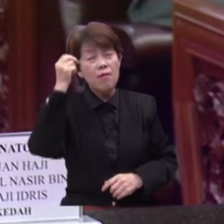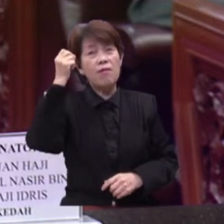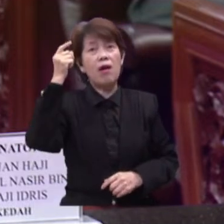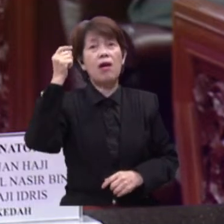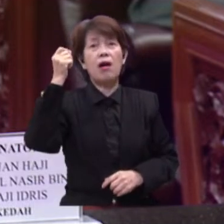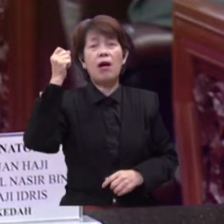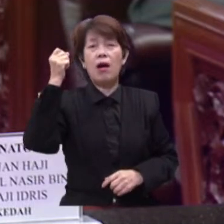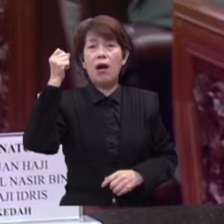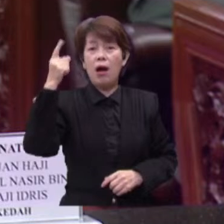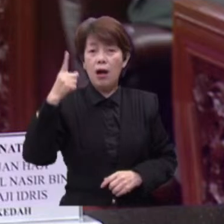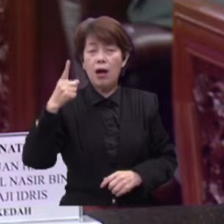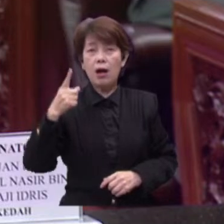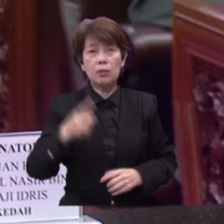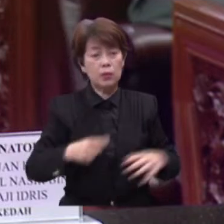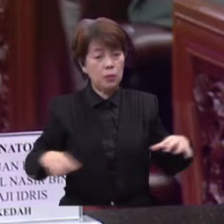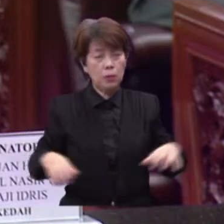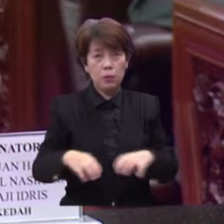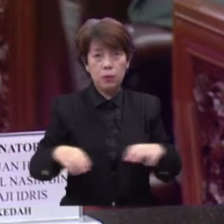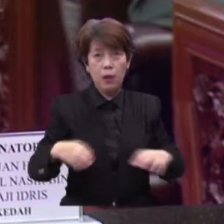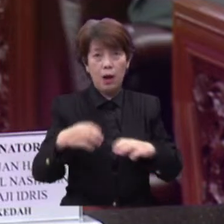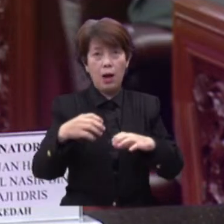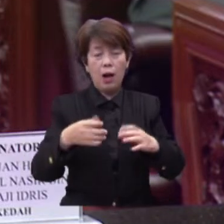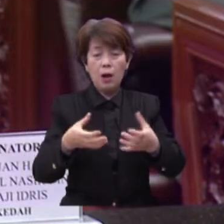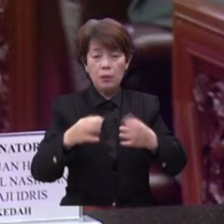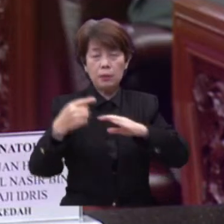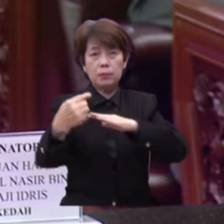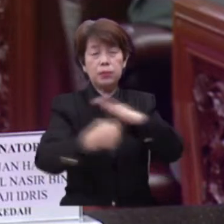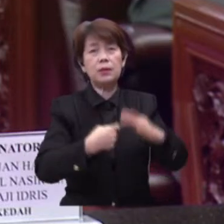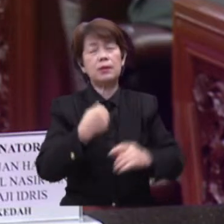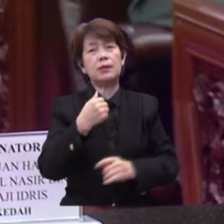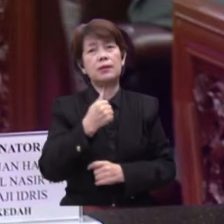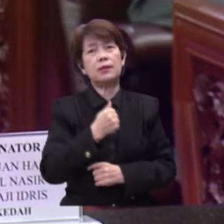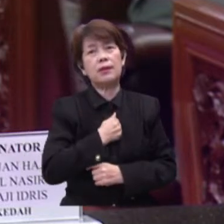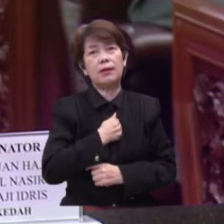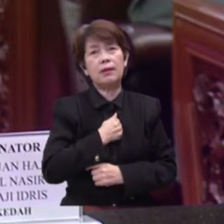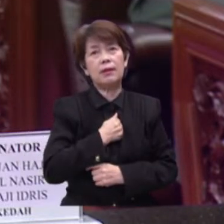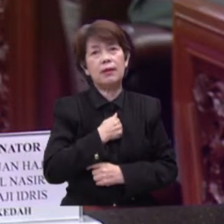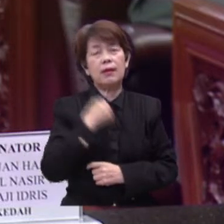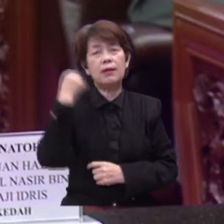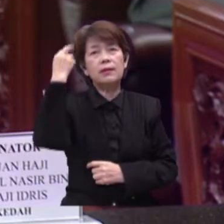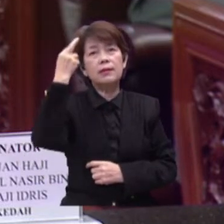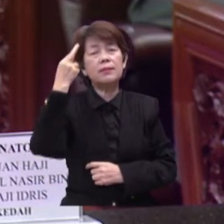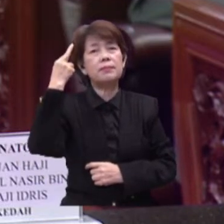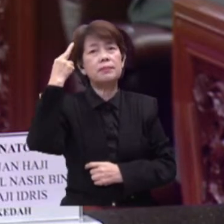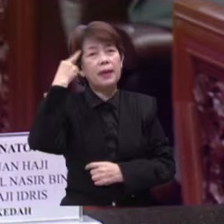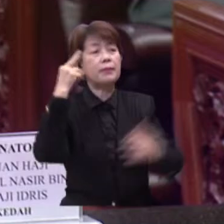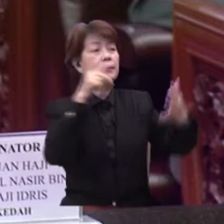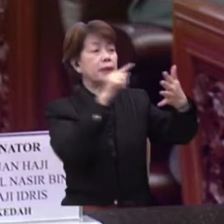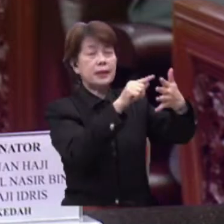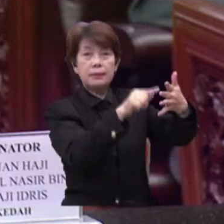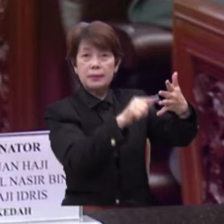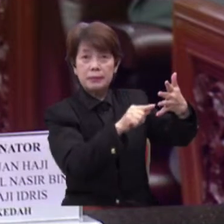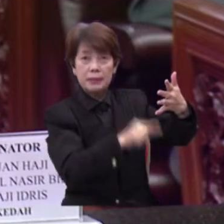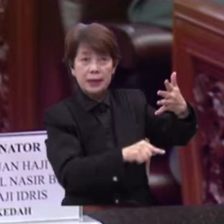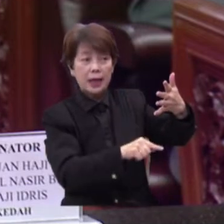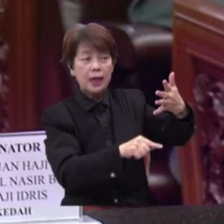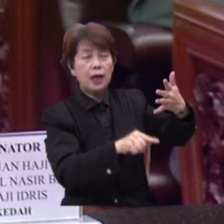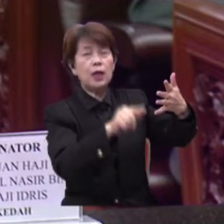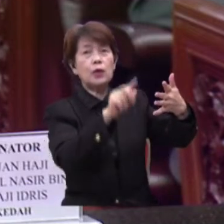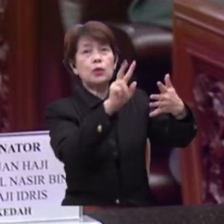perlakuan mereka melakukan percobaan bunuh diri dengan sebab kalau kita lihat di bawah perkara